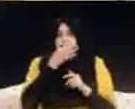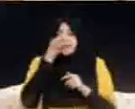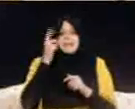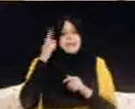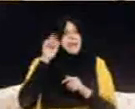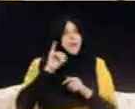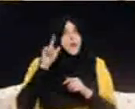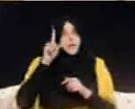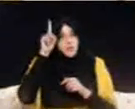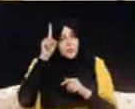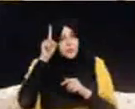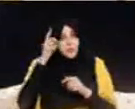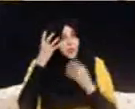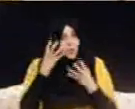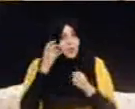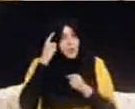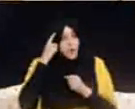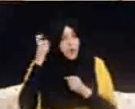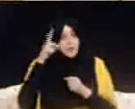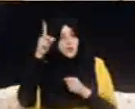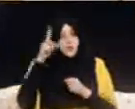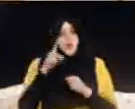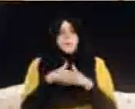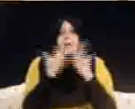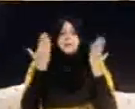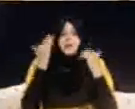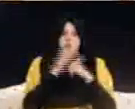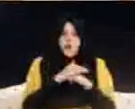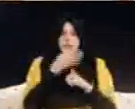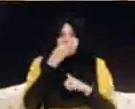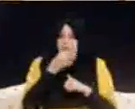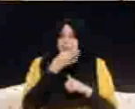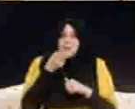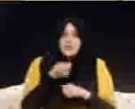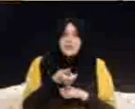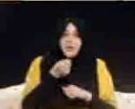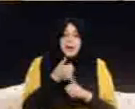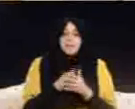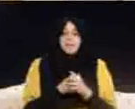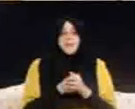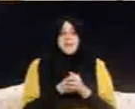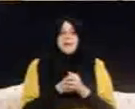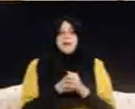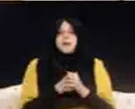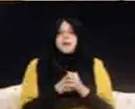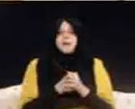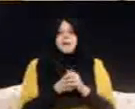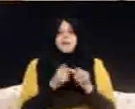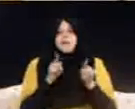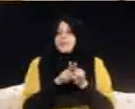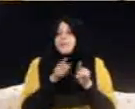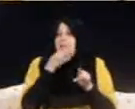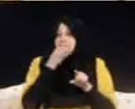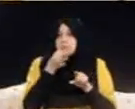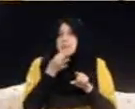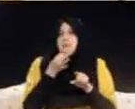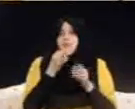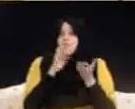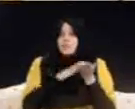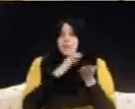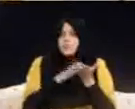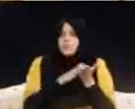اذكروا الله ذكرا كثيرا وسبحوه بكرة وأصيلا، والآية التي في سورة العمران بينت لنا بما لا يدع مجالا